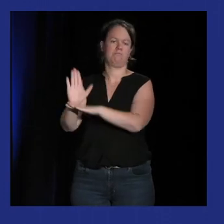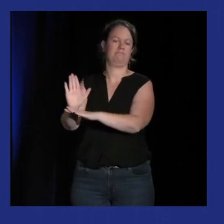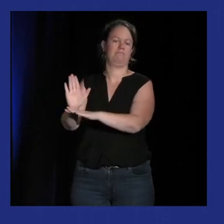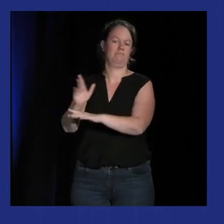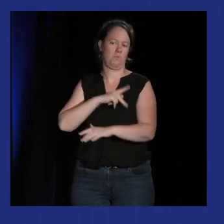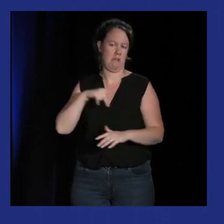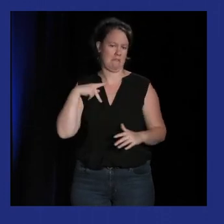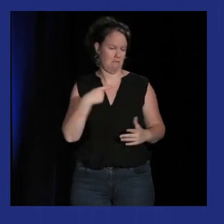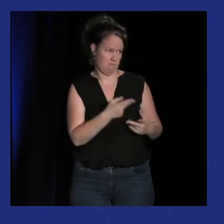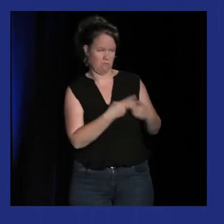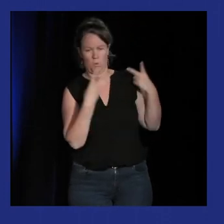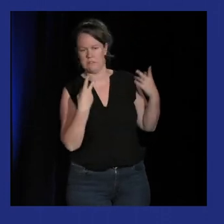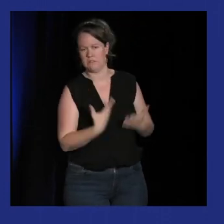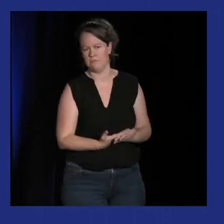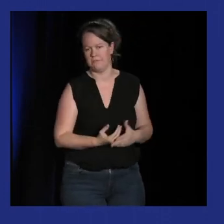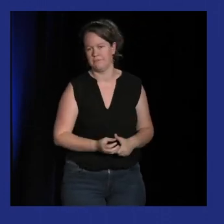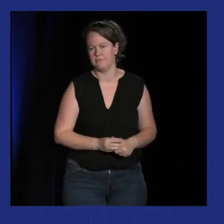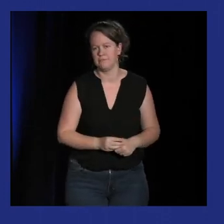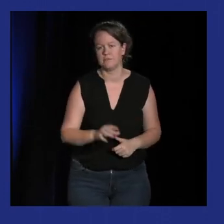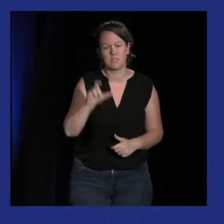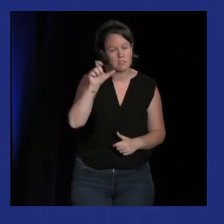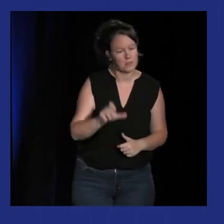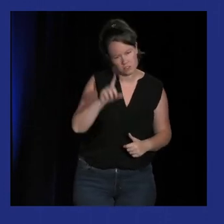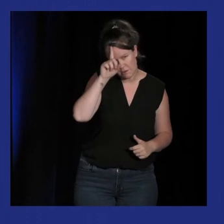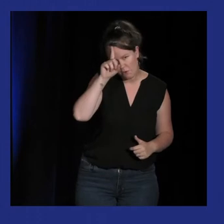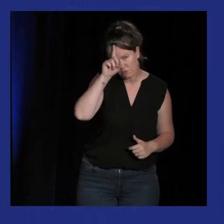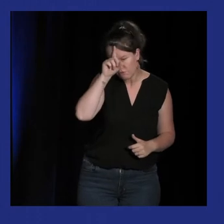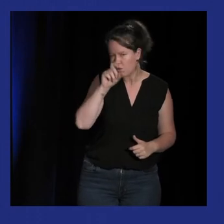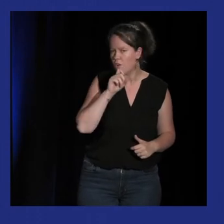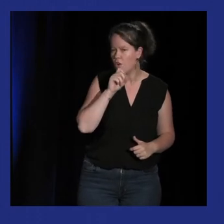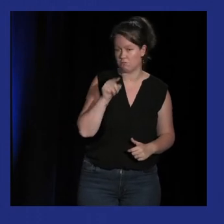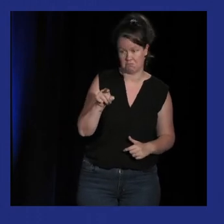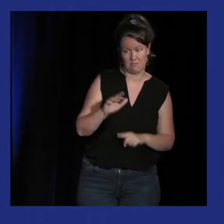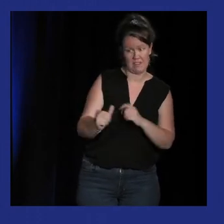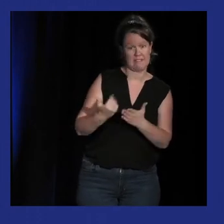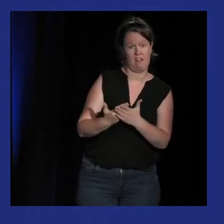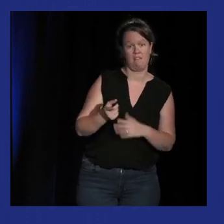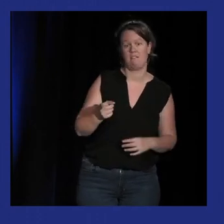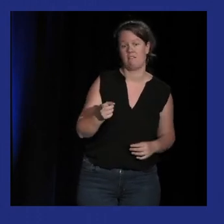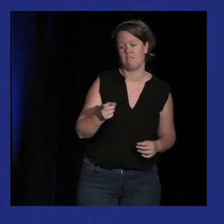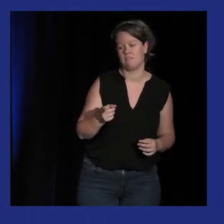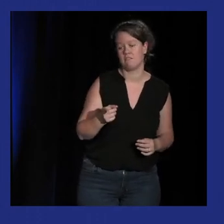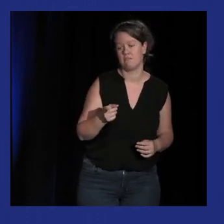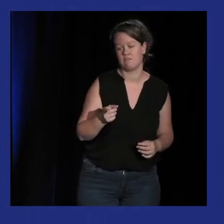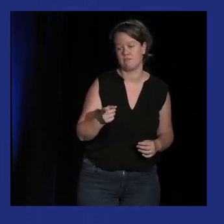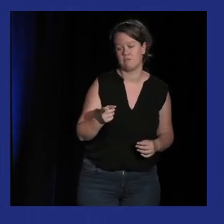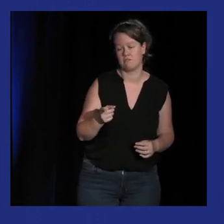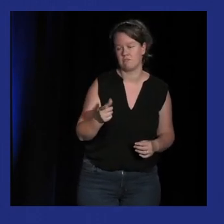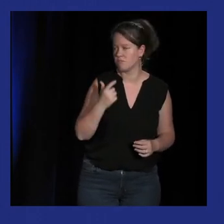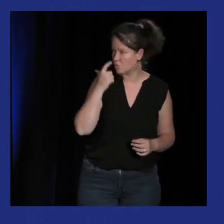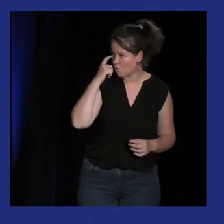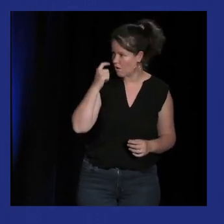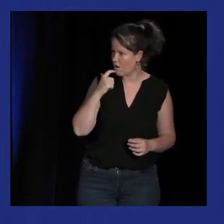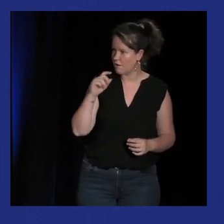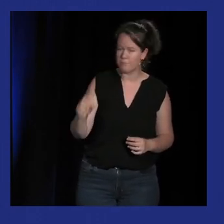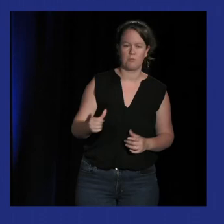le producteur Thomas Blokker sur ces productions voilà l'une des premières qu'on a vu je crois que c'était le